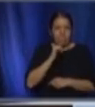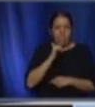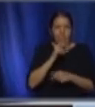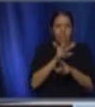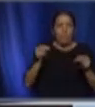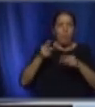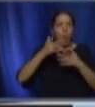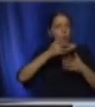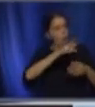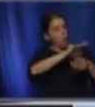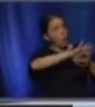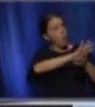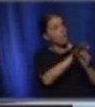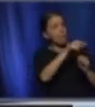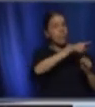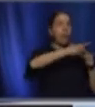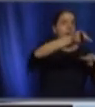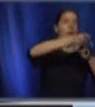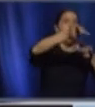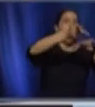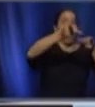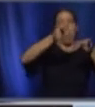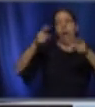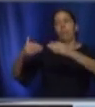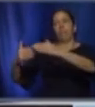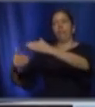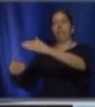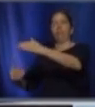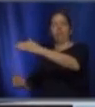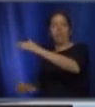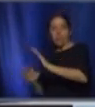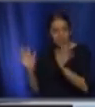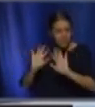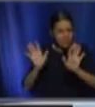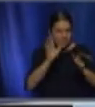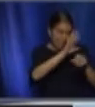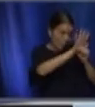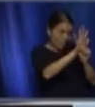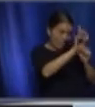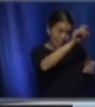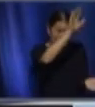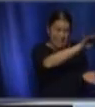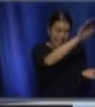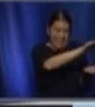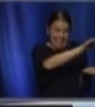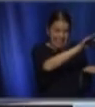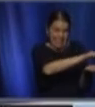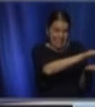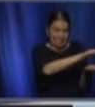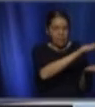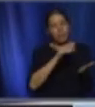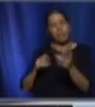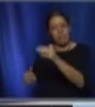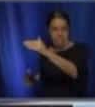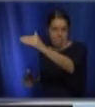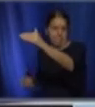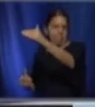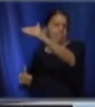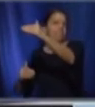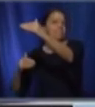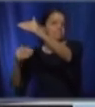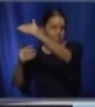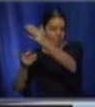comprendre pour qu'on soit capable de régler le problème de la première vague qu'on traîne depuis plusieurs mois. Alors, je pense que si les gens